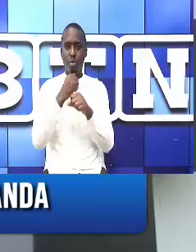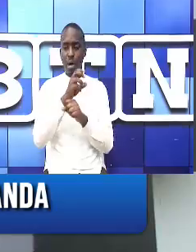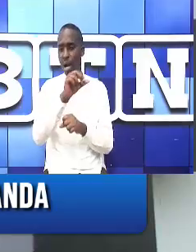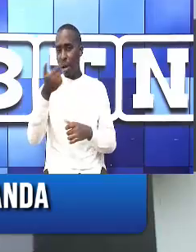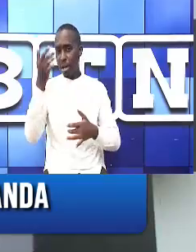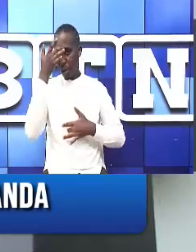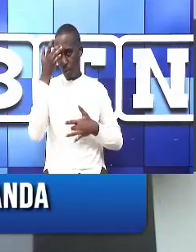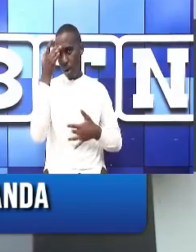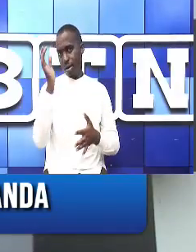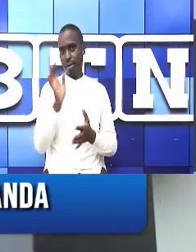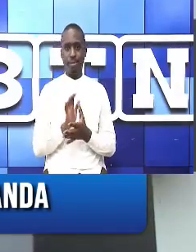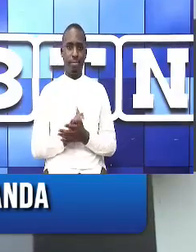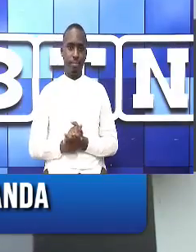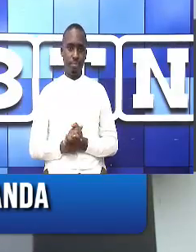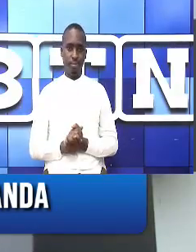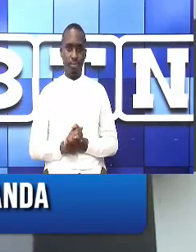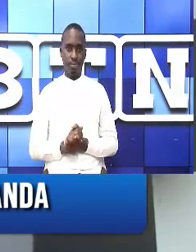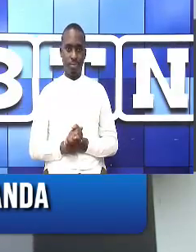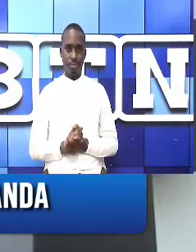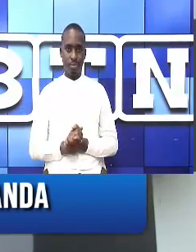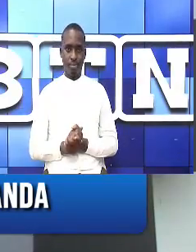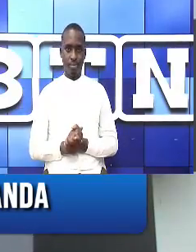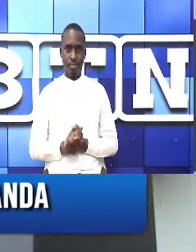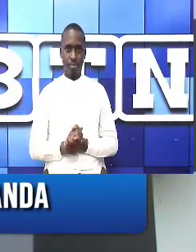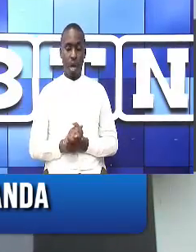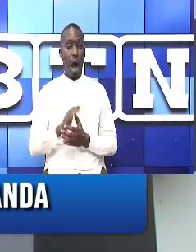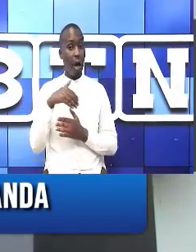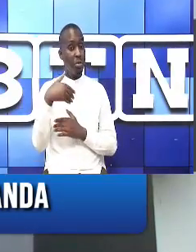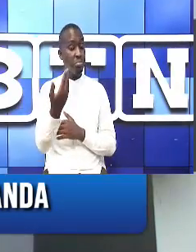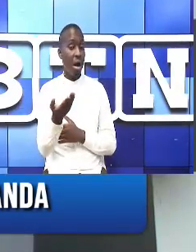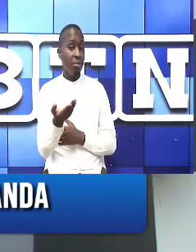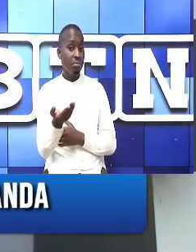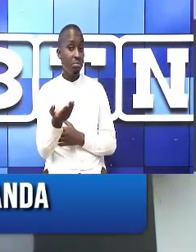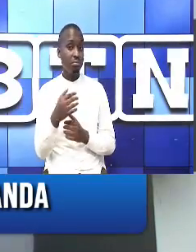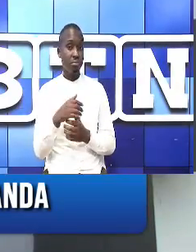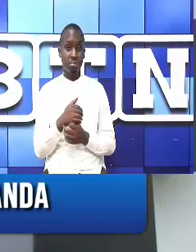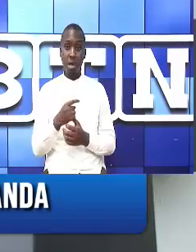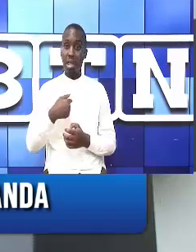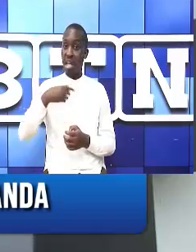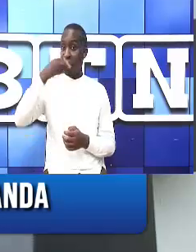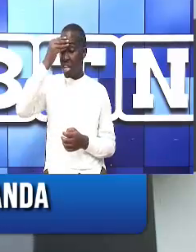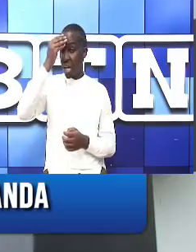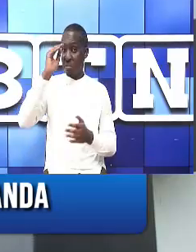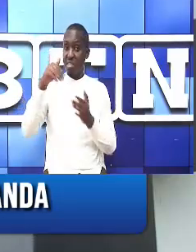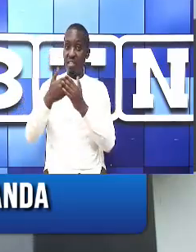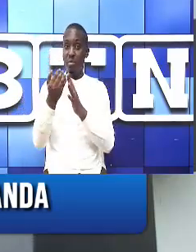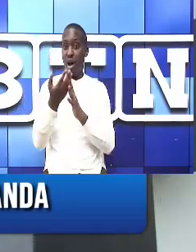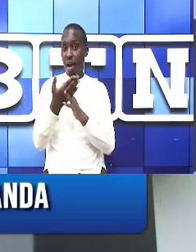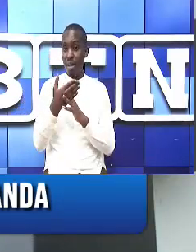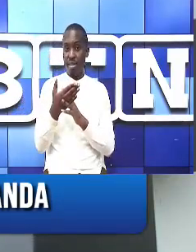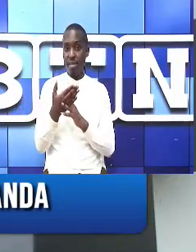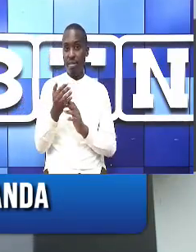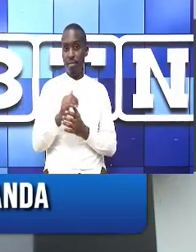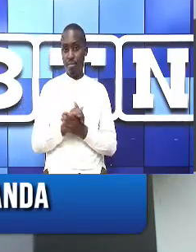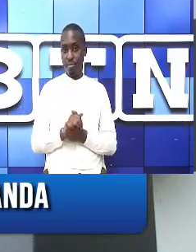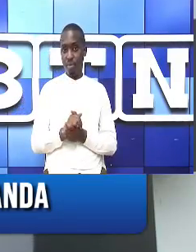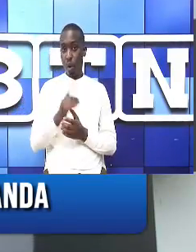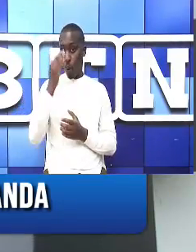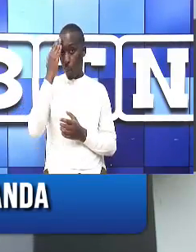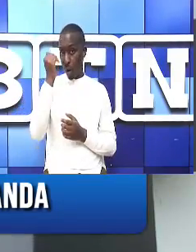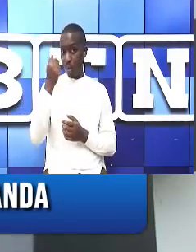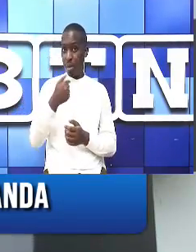yazanduza abandi bagenzi be yego ubwo ndiga bigezemo hagati noneho kubera